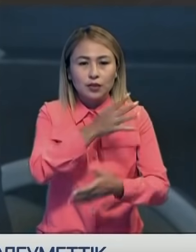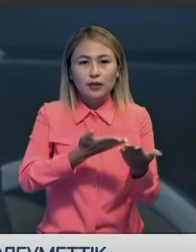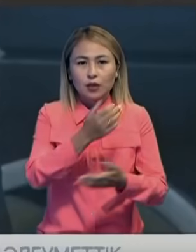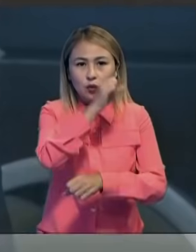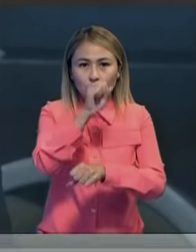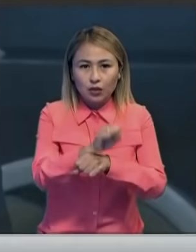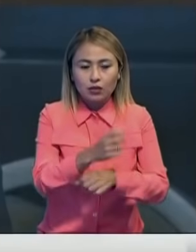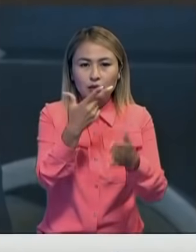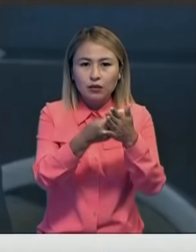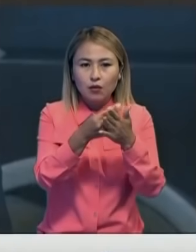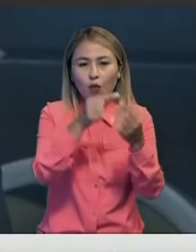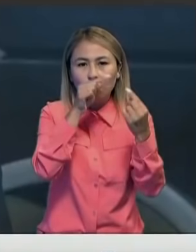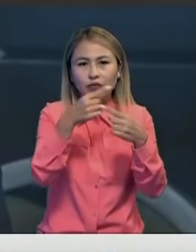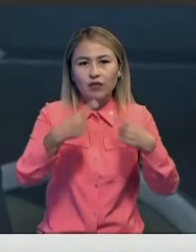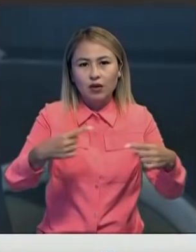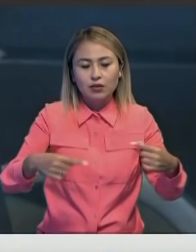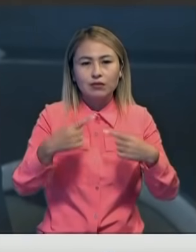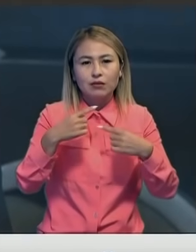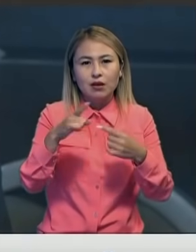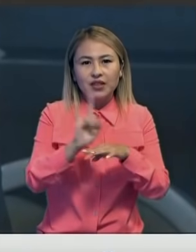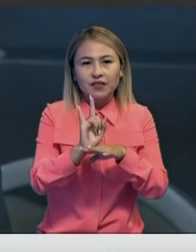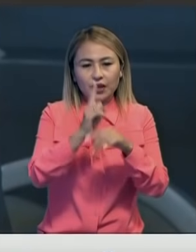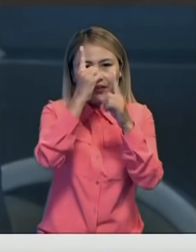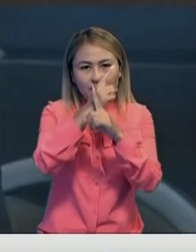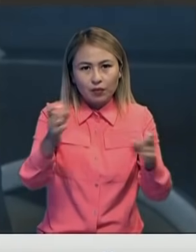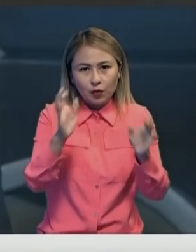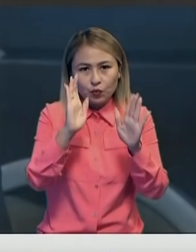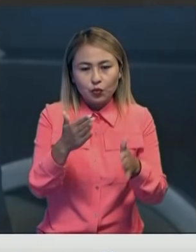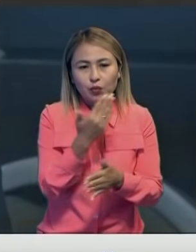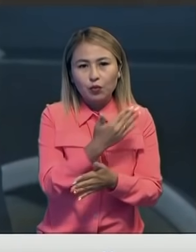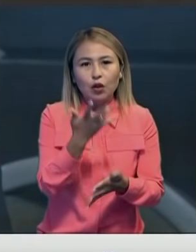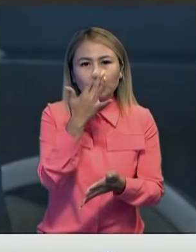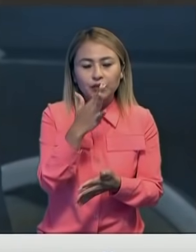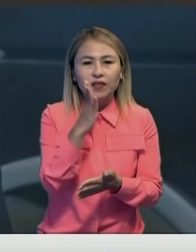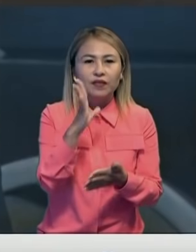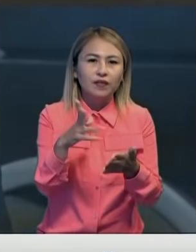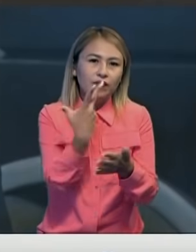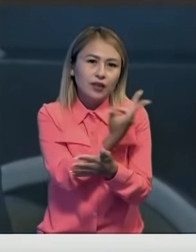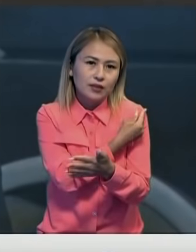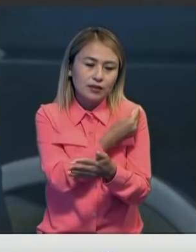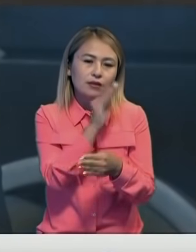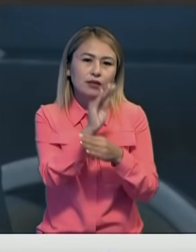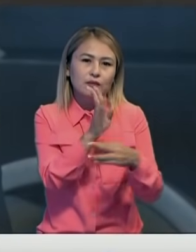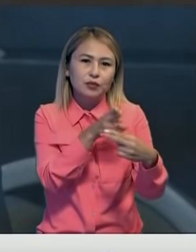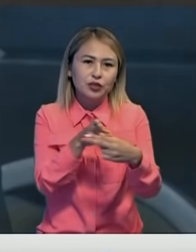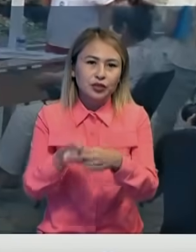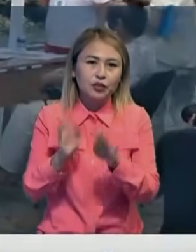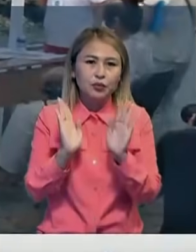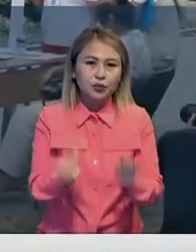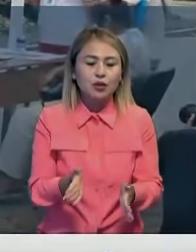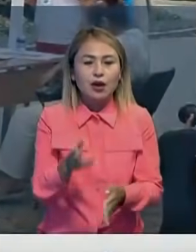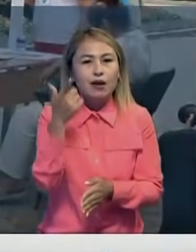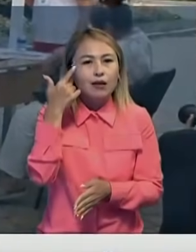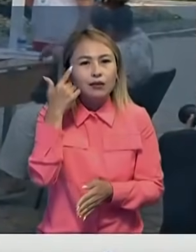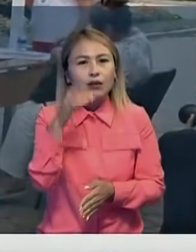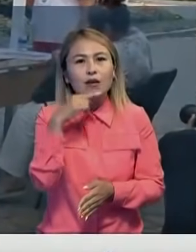тоқтатсақ, екпелерге қарсы түрлі жалған мәлімет тарай бастайды. Ал бұл ұлттық вакциналау науқанымызға кедергі келтіреді.